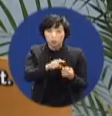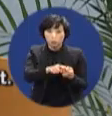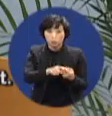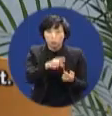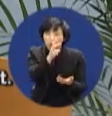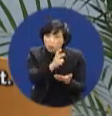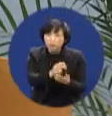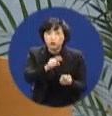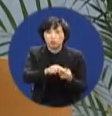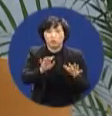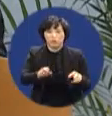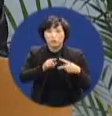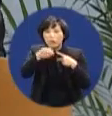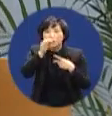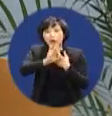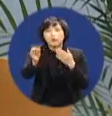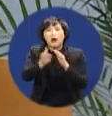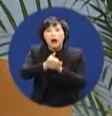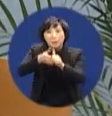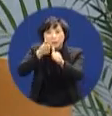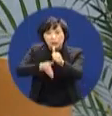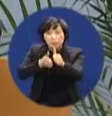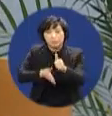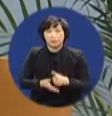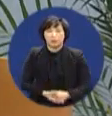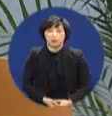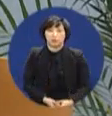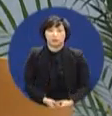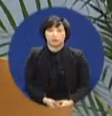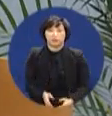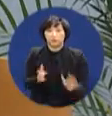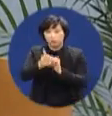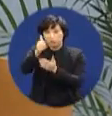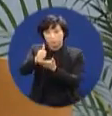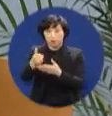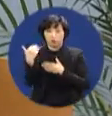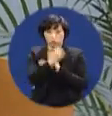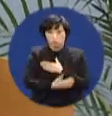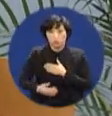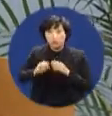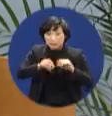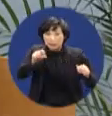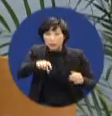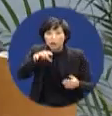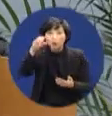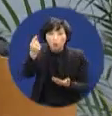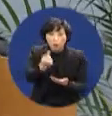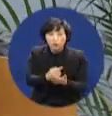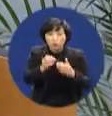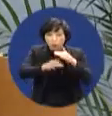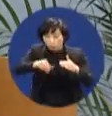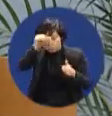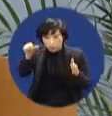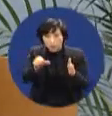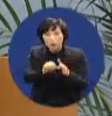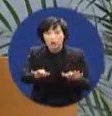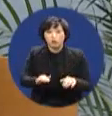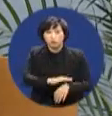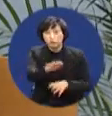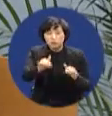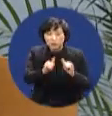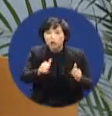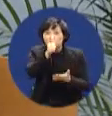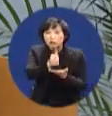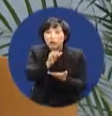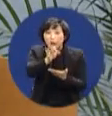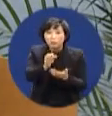법입니다. 이해되시면 아멘합시다. 그래서 예수께서 육신을 입고 이 땅에 오셔서 공생애 즉 인간이